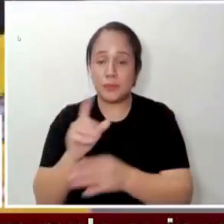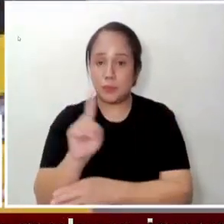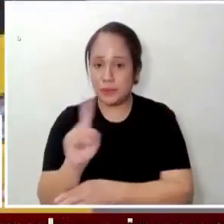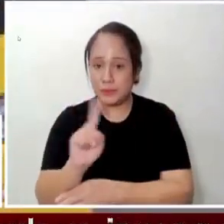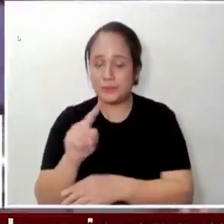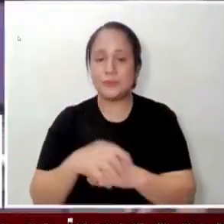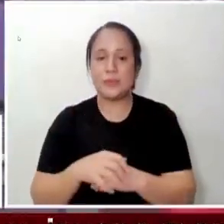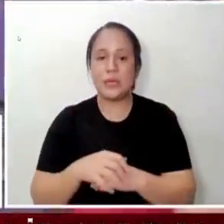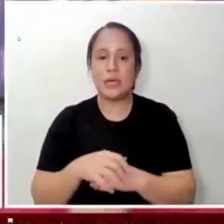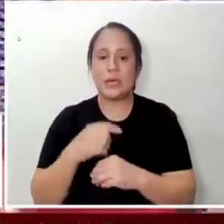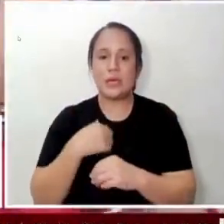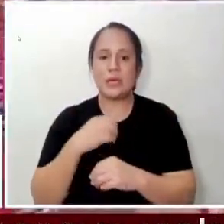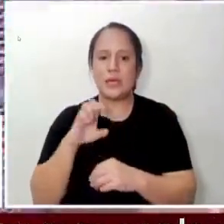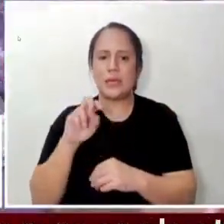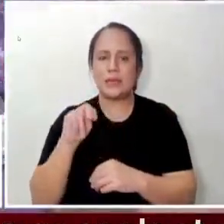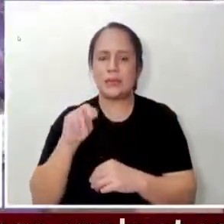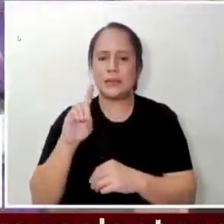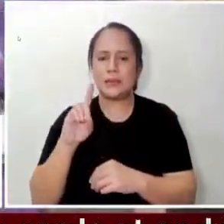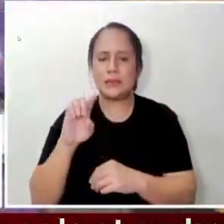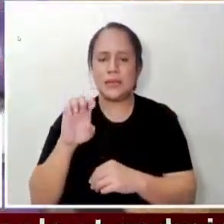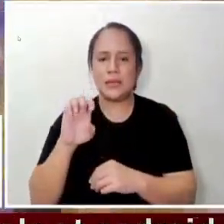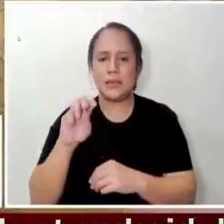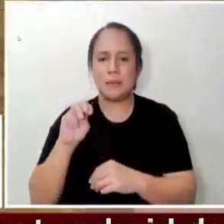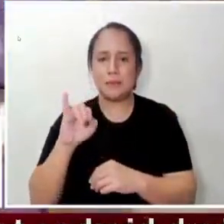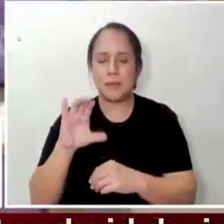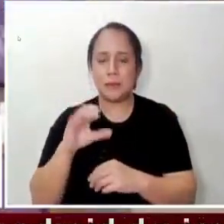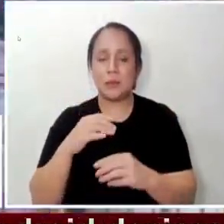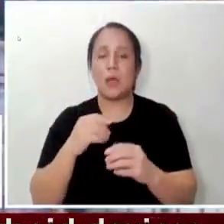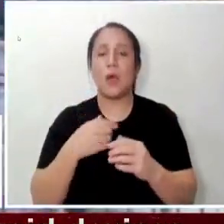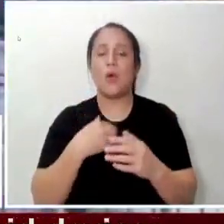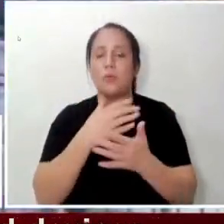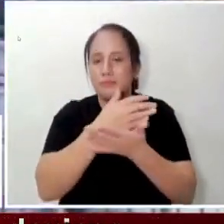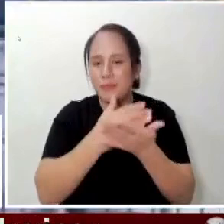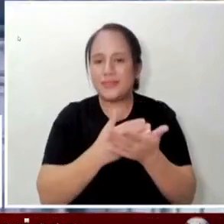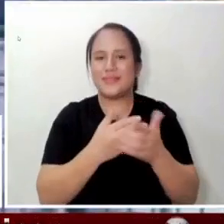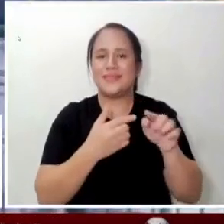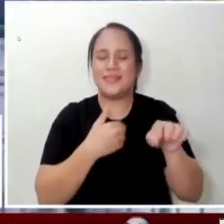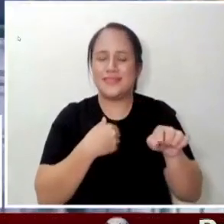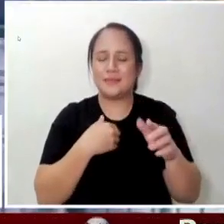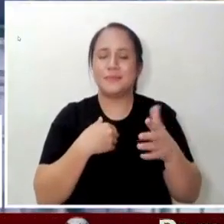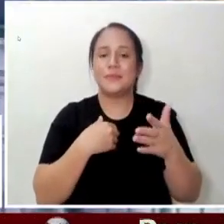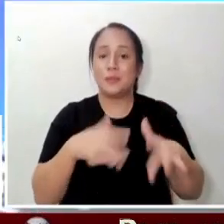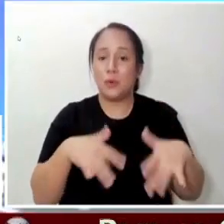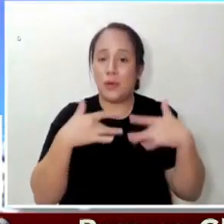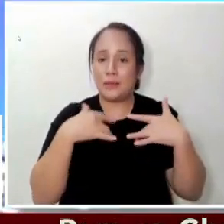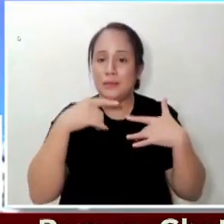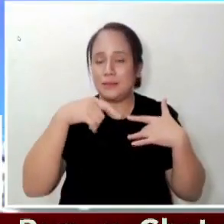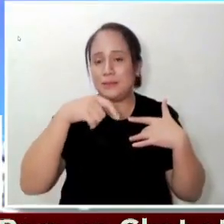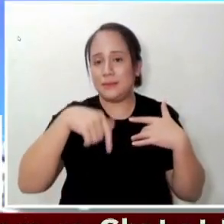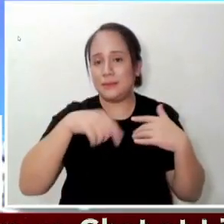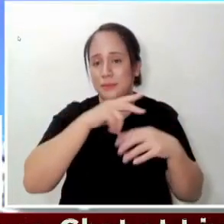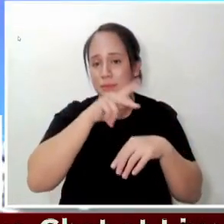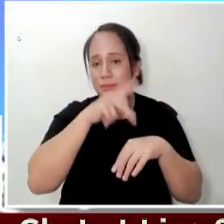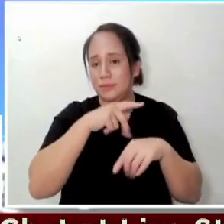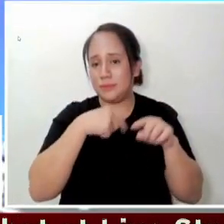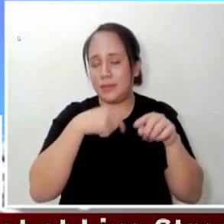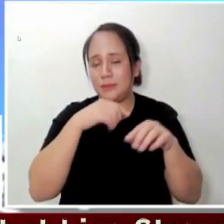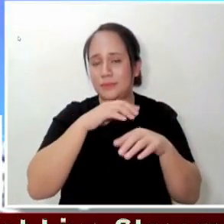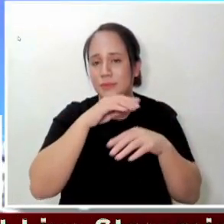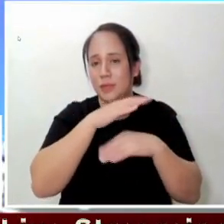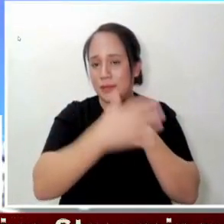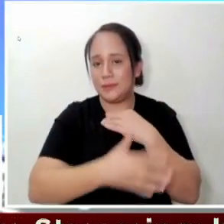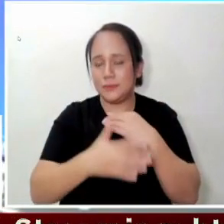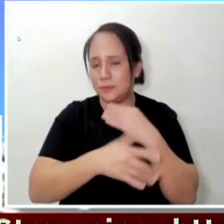pagiging endemic o bahagi na ng pamumuhay sa isang bansa ang COVID-19. We are now working with the countries across the